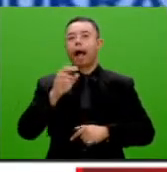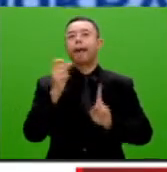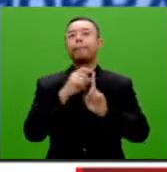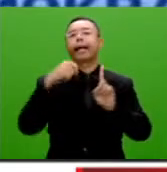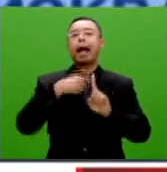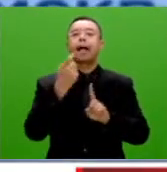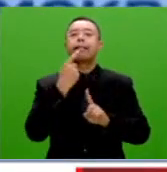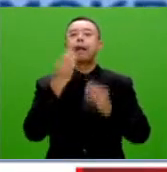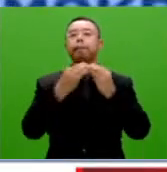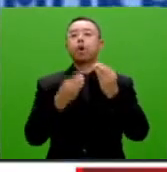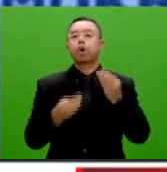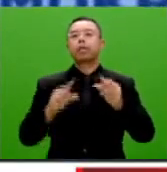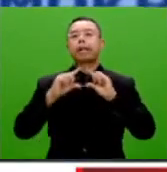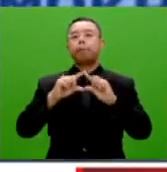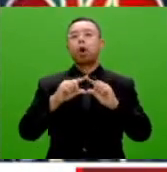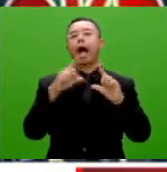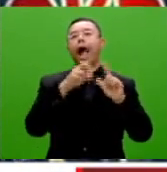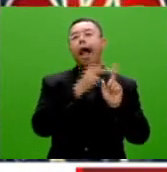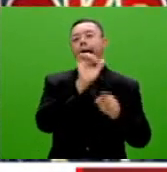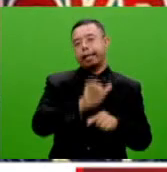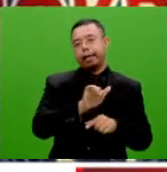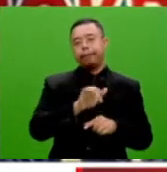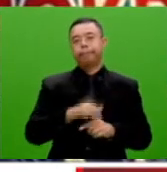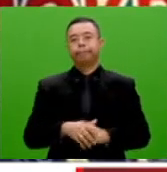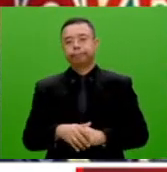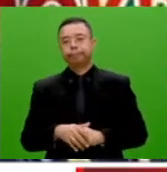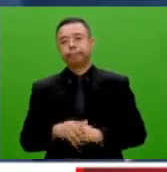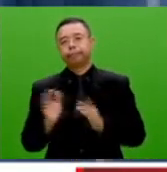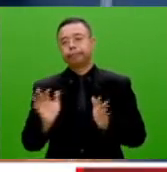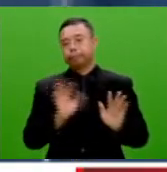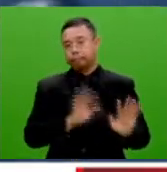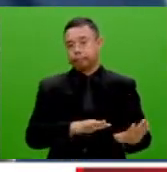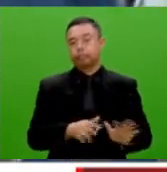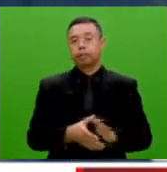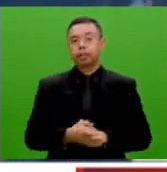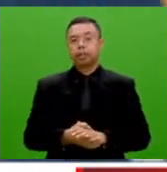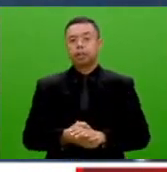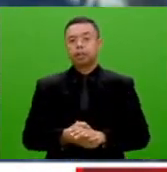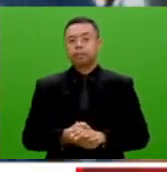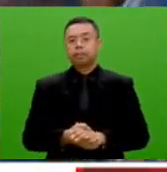soal kepengurusan Demokrat. Tim TV One mengabarkan.